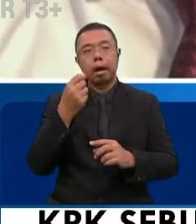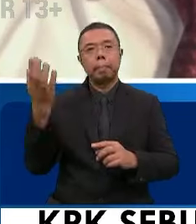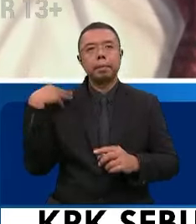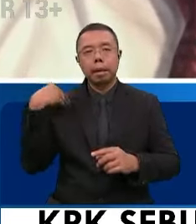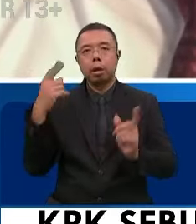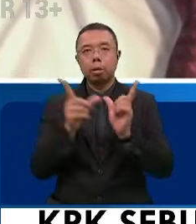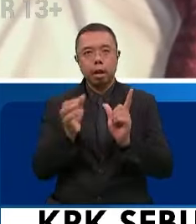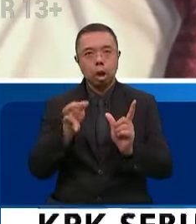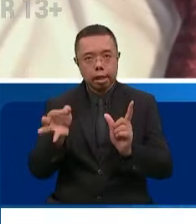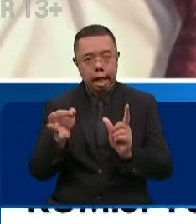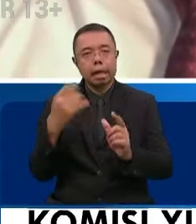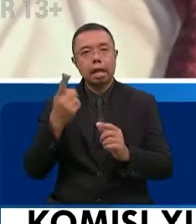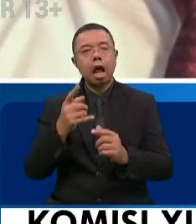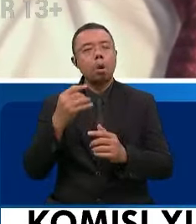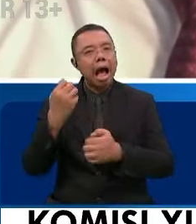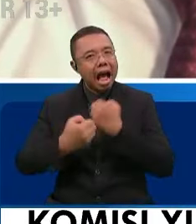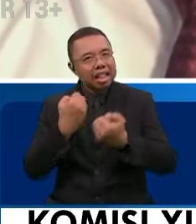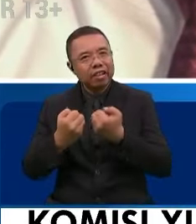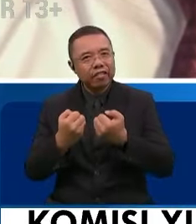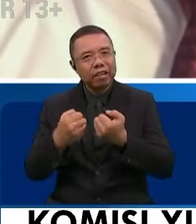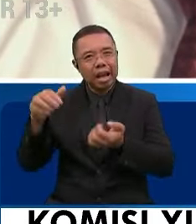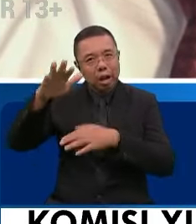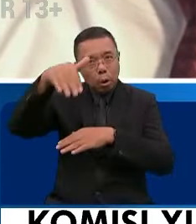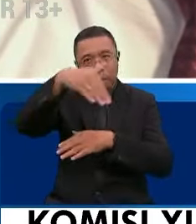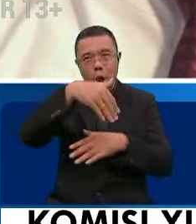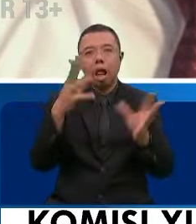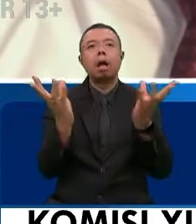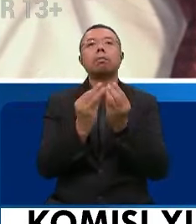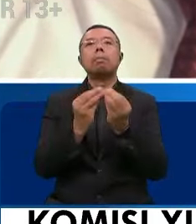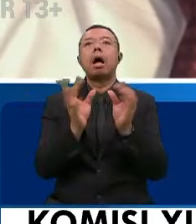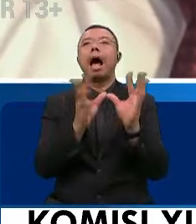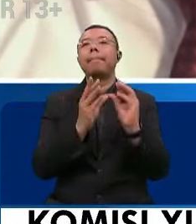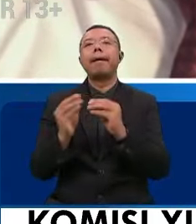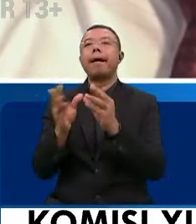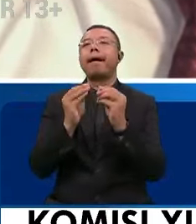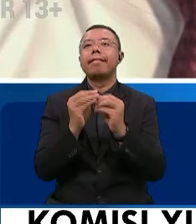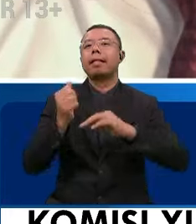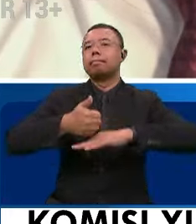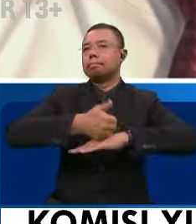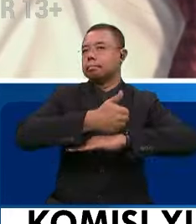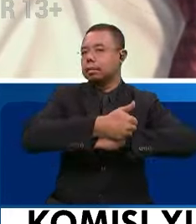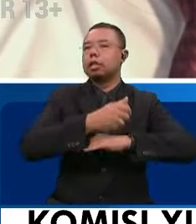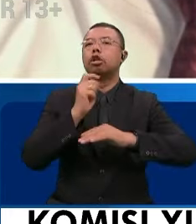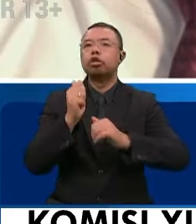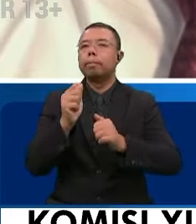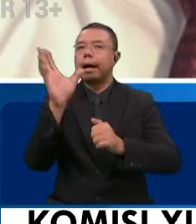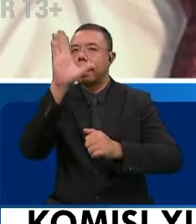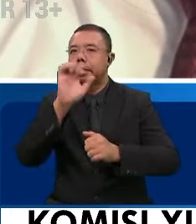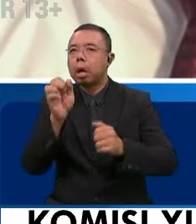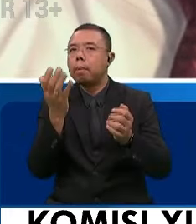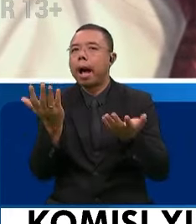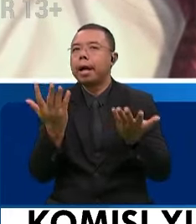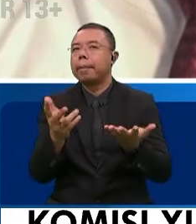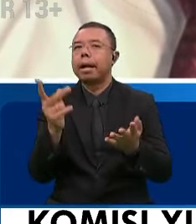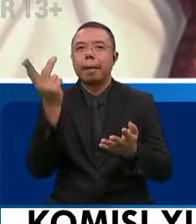Kota, selalu aktif mengadakan high level meeting, yaitu pertemuan untuk melakukan